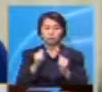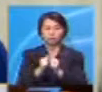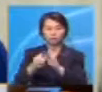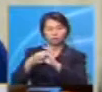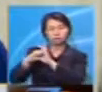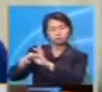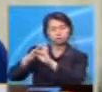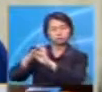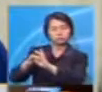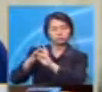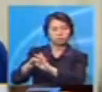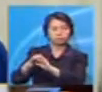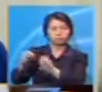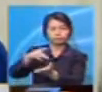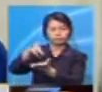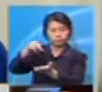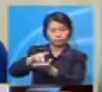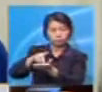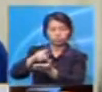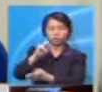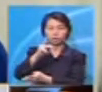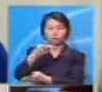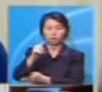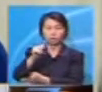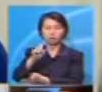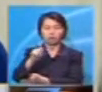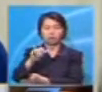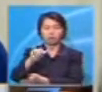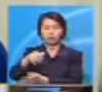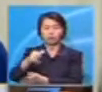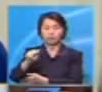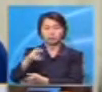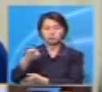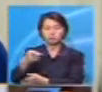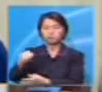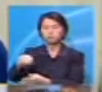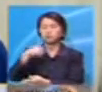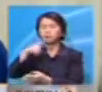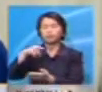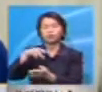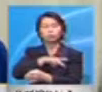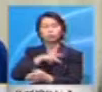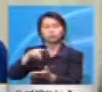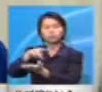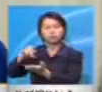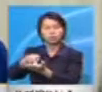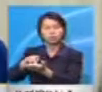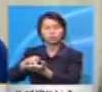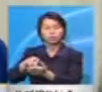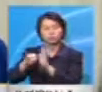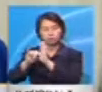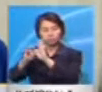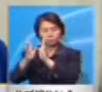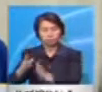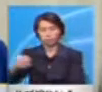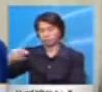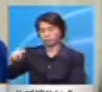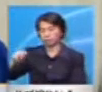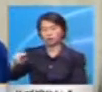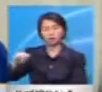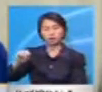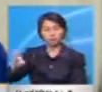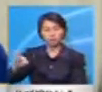antara pusat dan Khadijah yang dimiliki oleh Imam Hamid